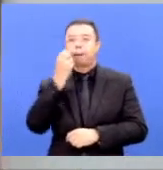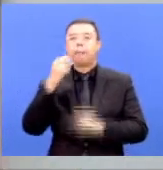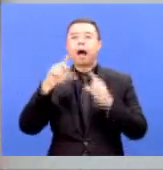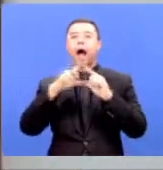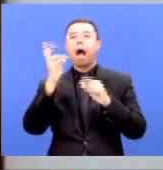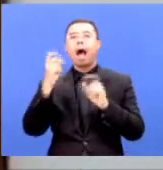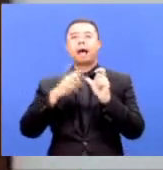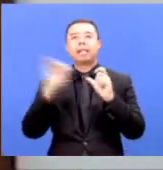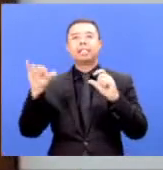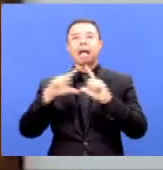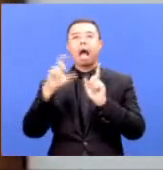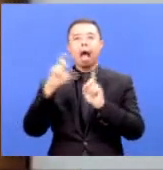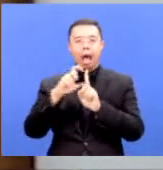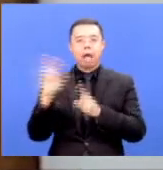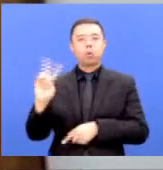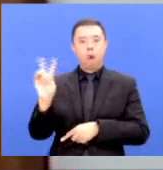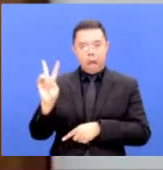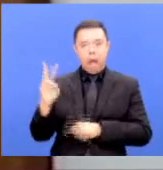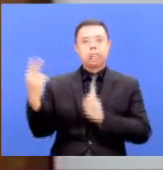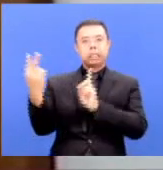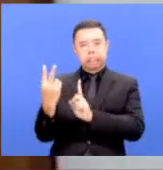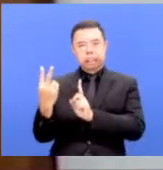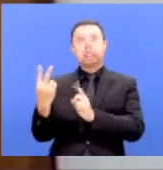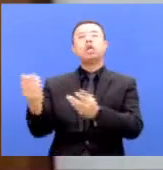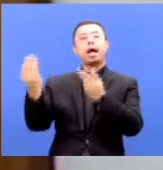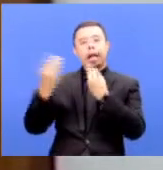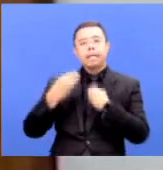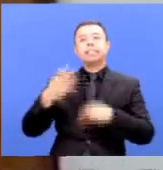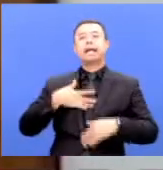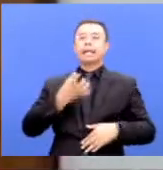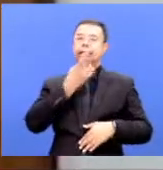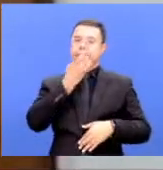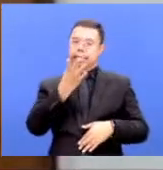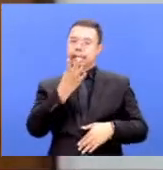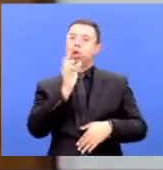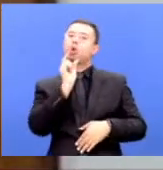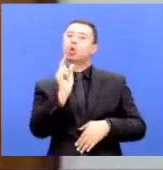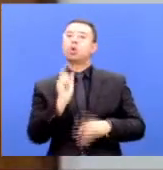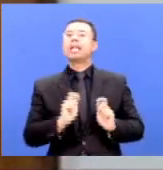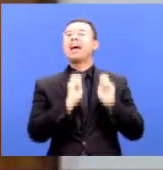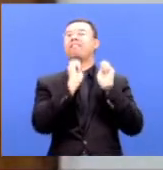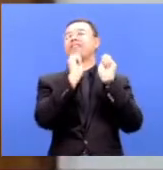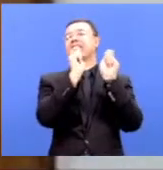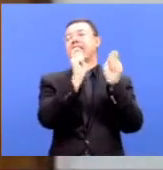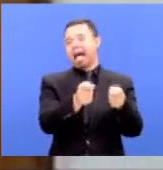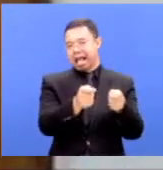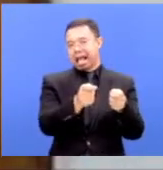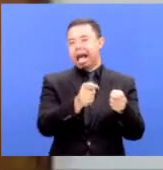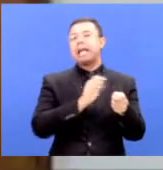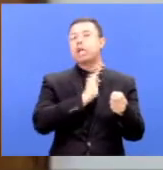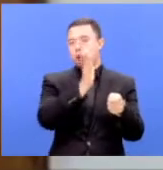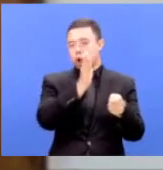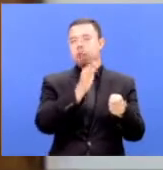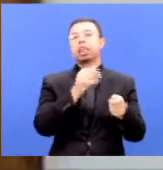Arsyad. Beliau berdua sudah memberikan saya izin untuk ikut